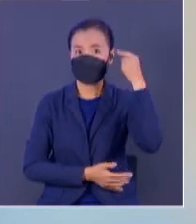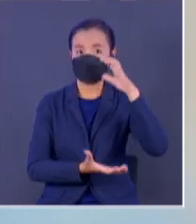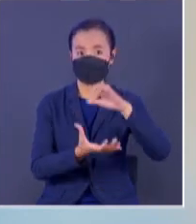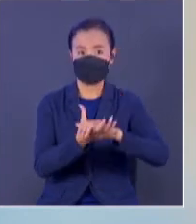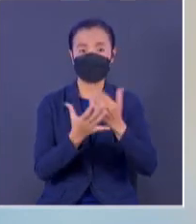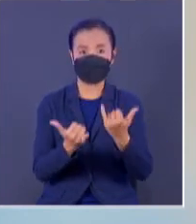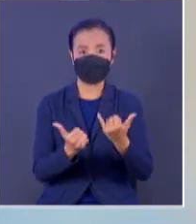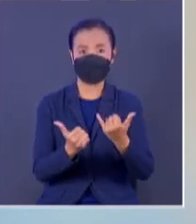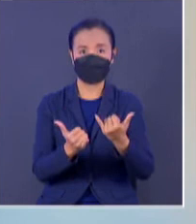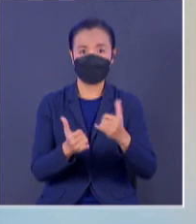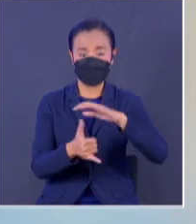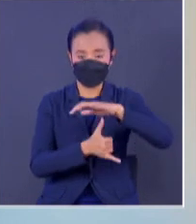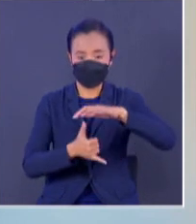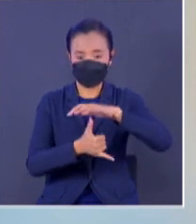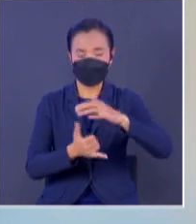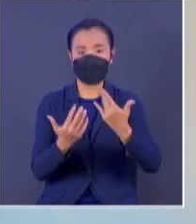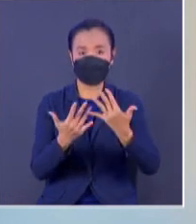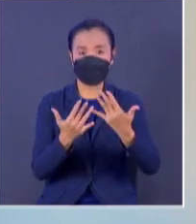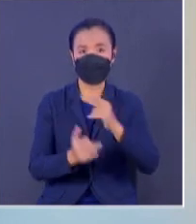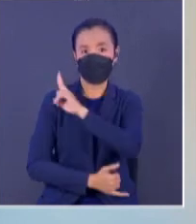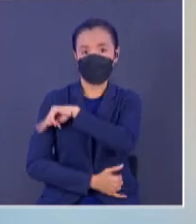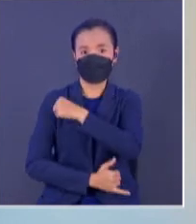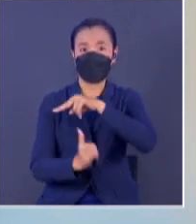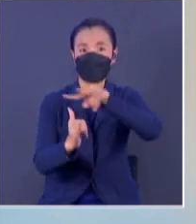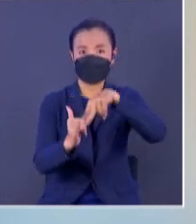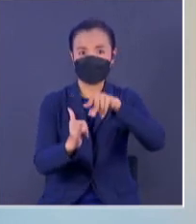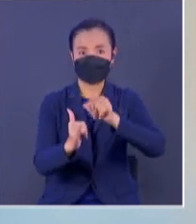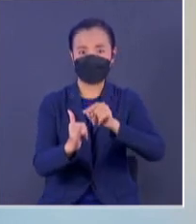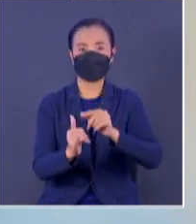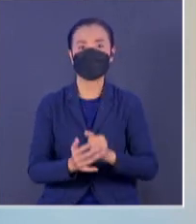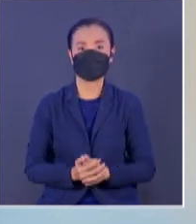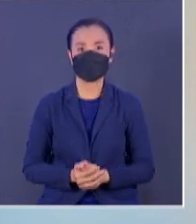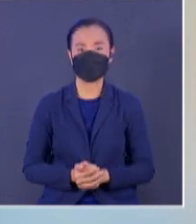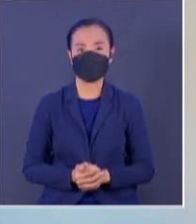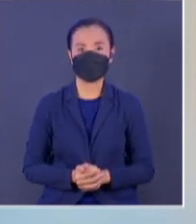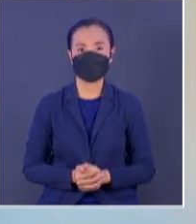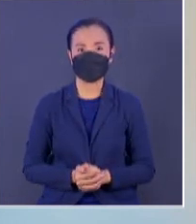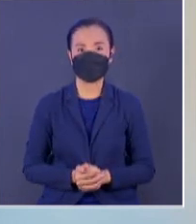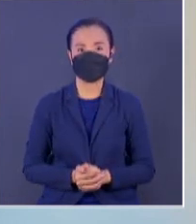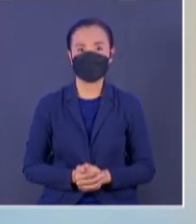ตอนนี้ได้ทำการกักตัวแล้วก็รอคิวเพื่อเข้ารับการรักษาจากโรงพยาบาลต่อไปค่ะ